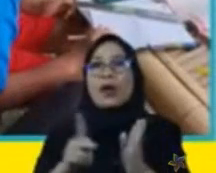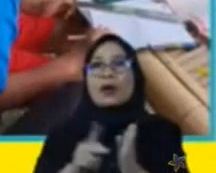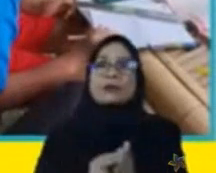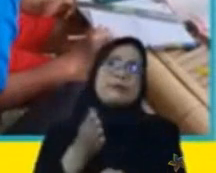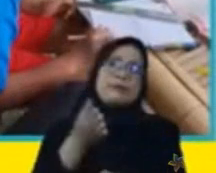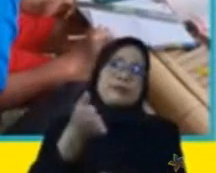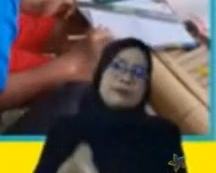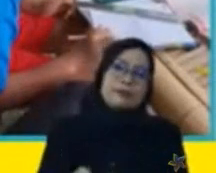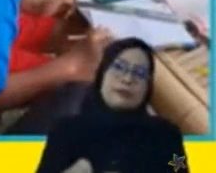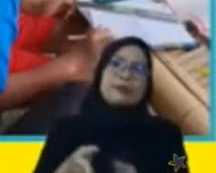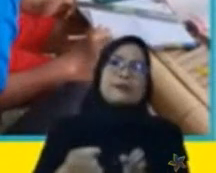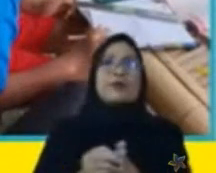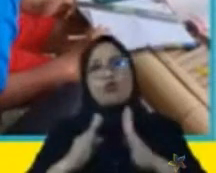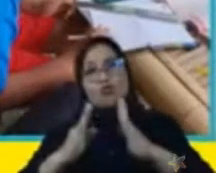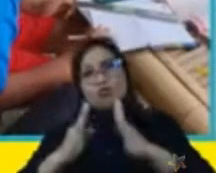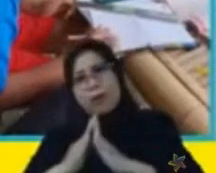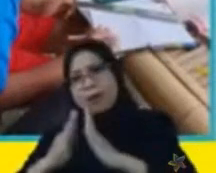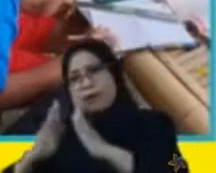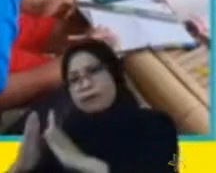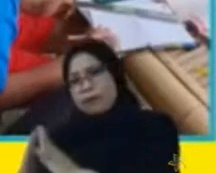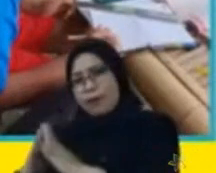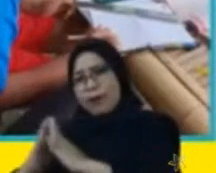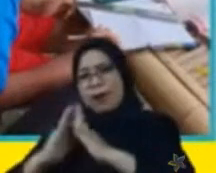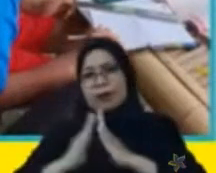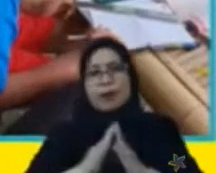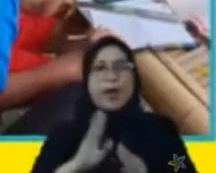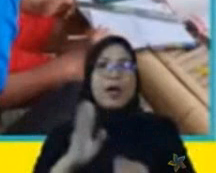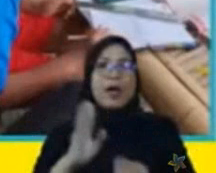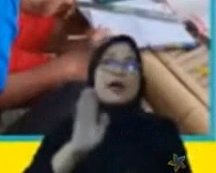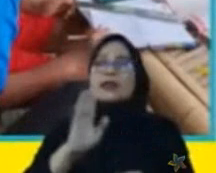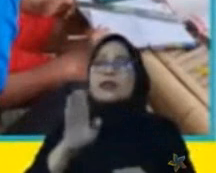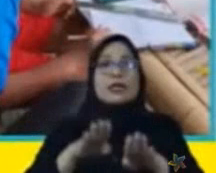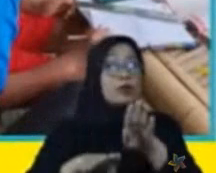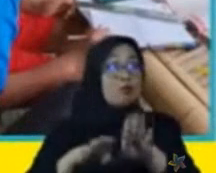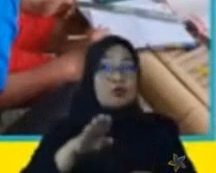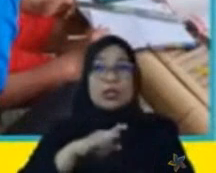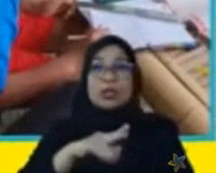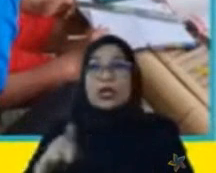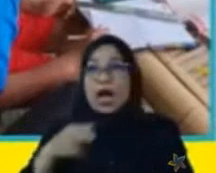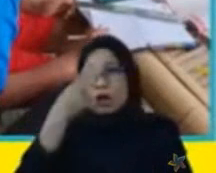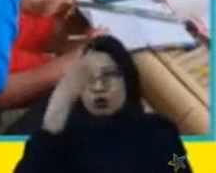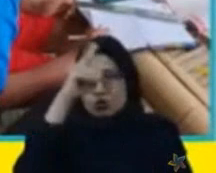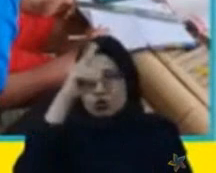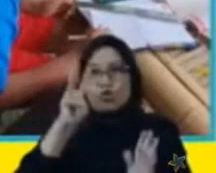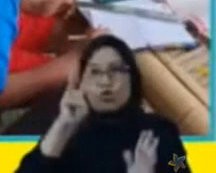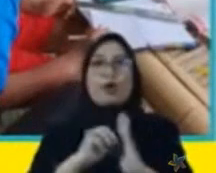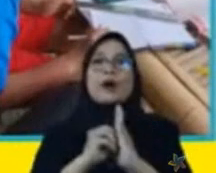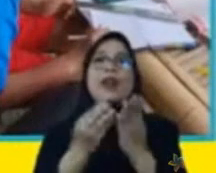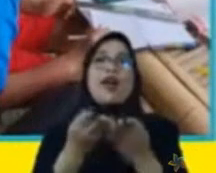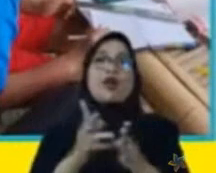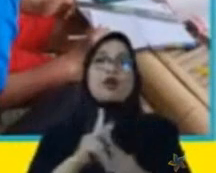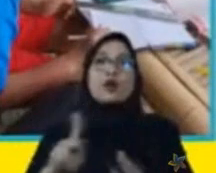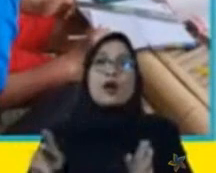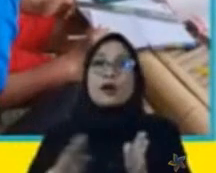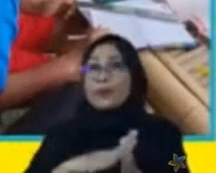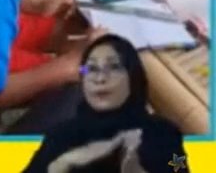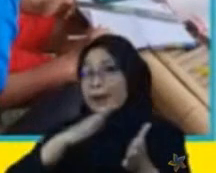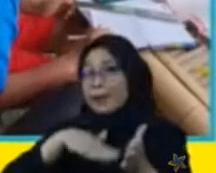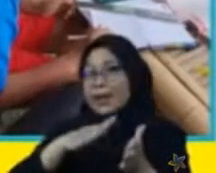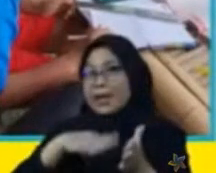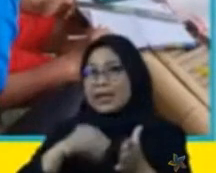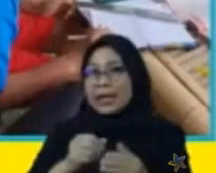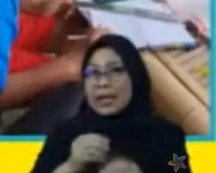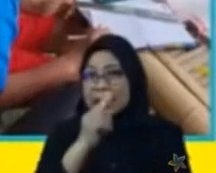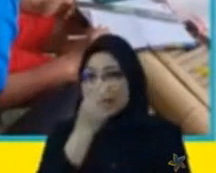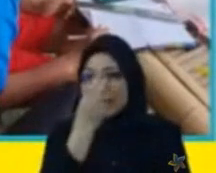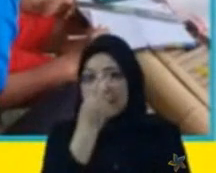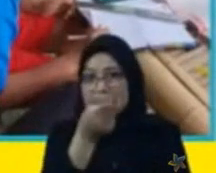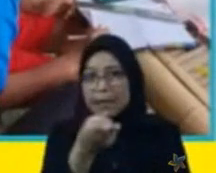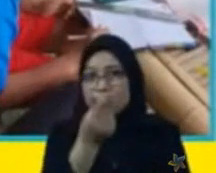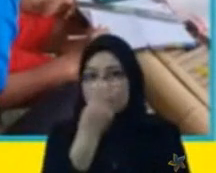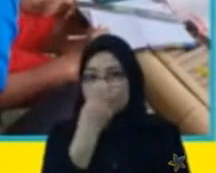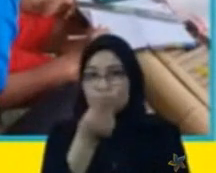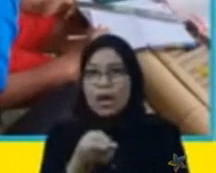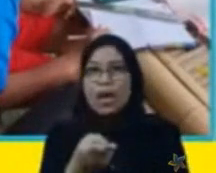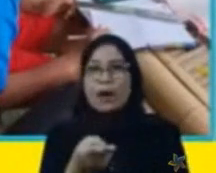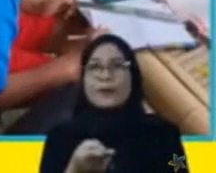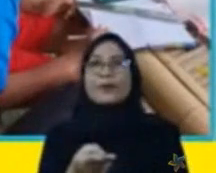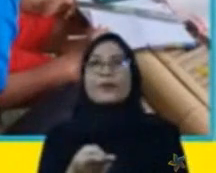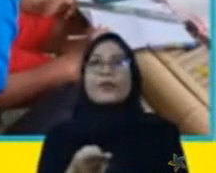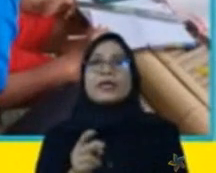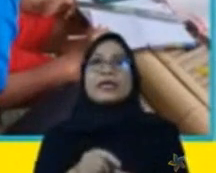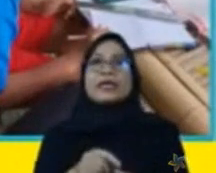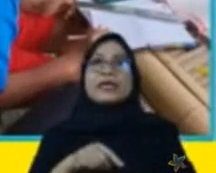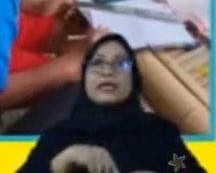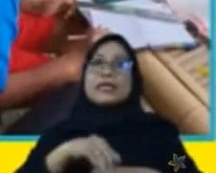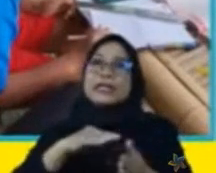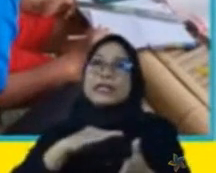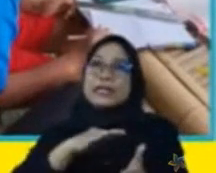semuanya karena tidak memungkinkan untuk melakukan pembelajaran tatap muka di sekolah. Padahal seperti